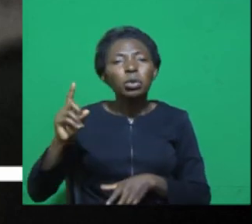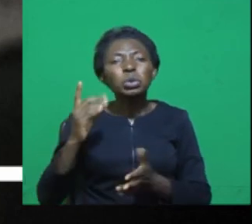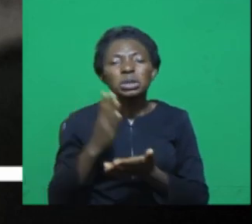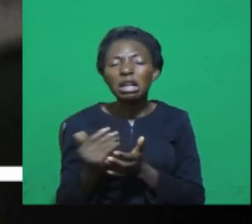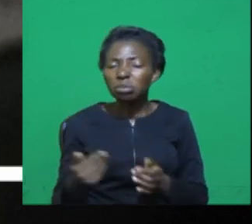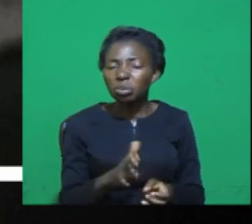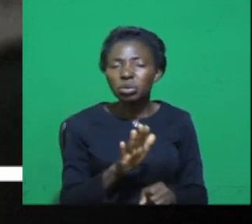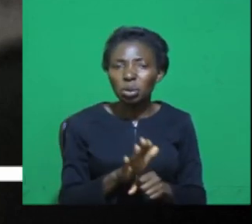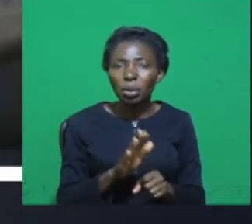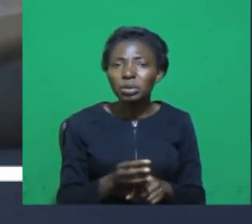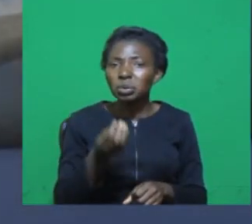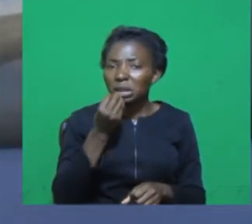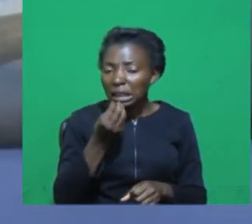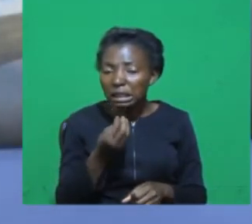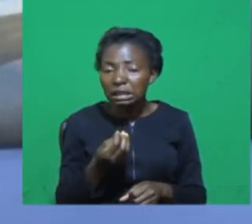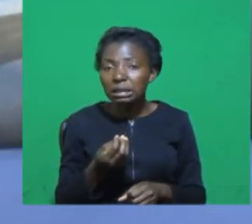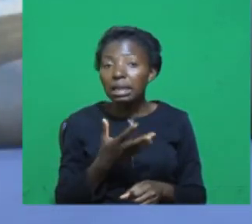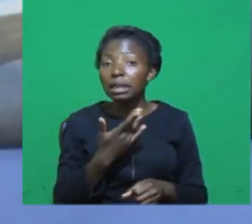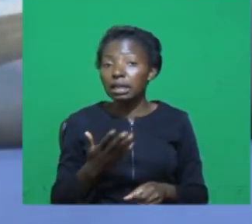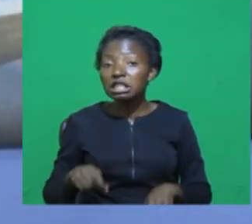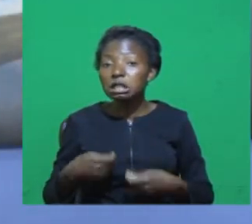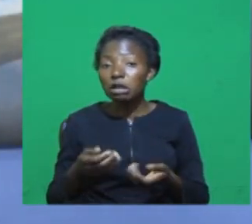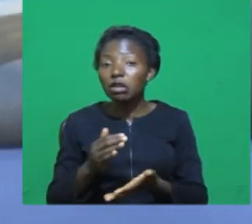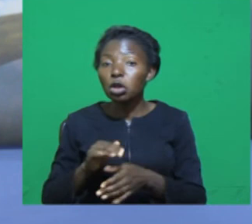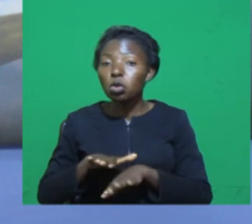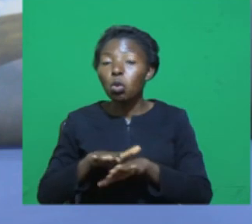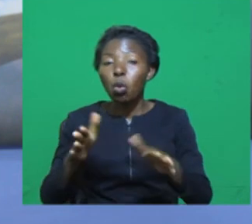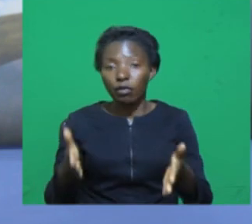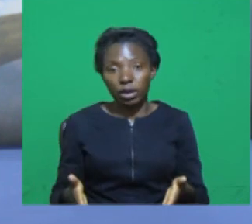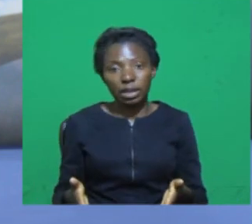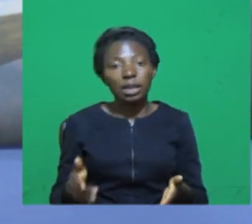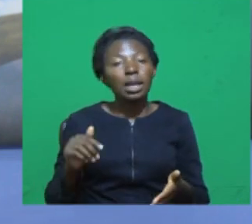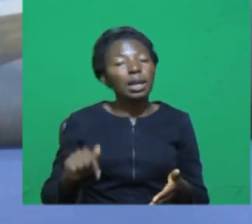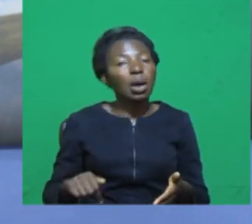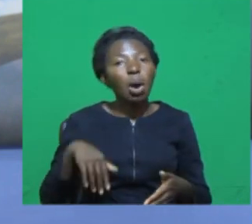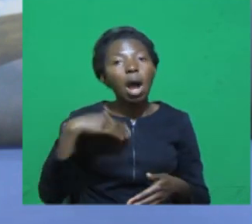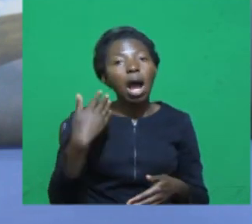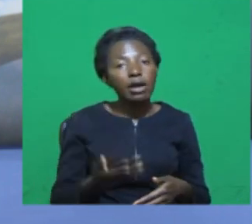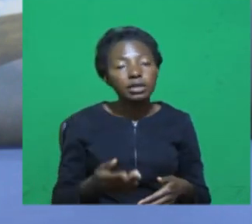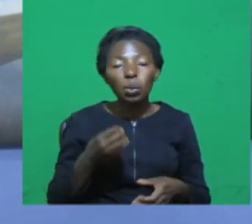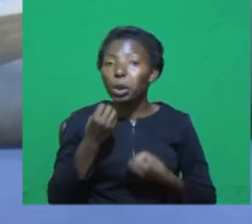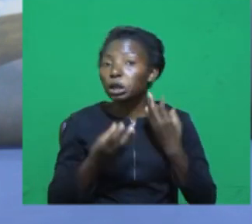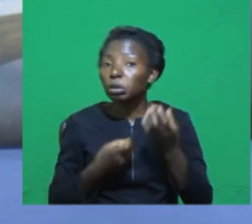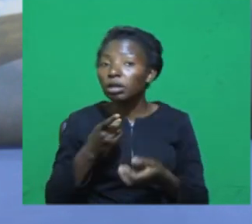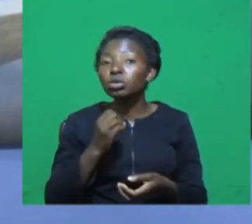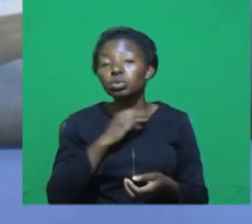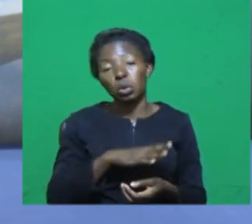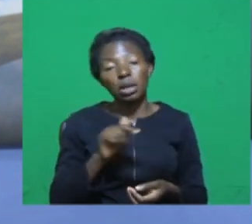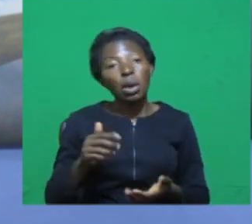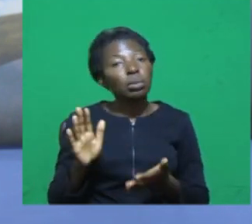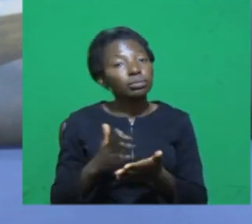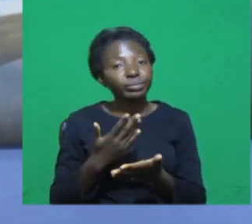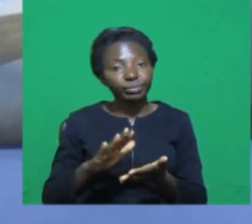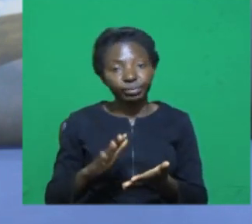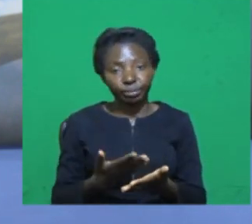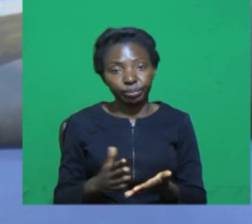upombwe nokudya zvakabayirwa zvifananidzo. Paverengwa nyaya yaJezebhel, toda kuswetaura tambonzwa kambo vateereri. Rambai muri